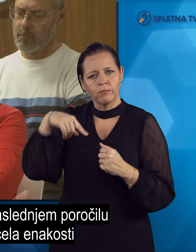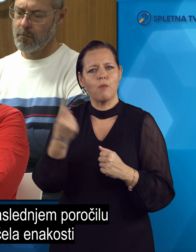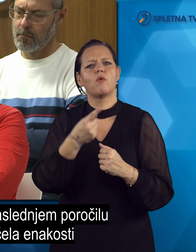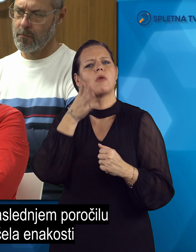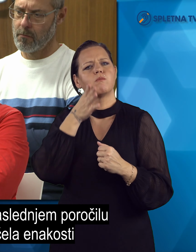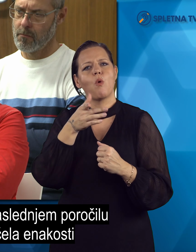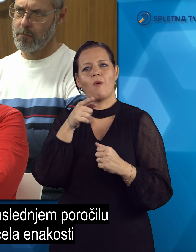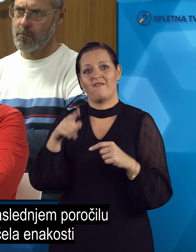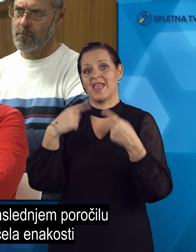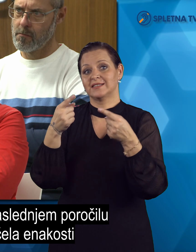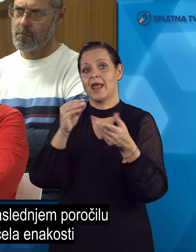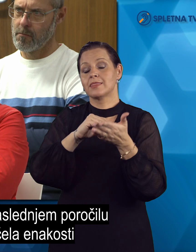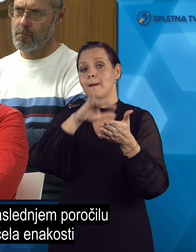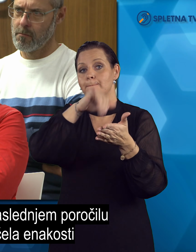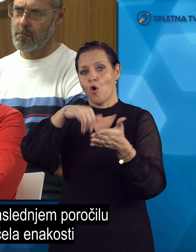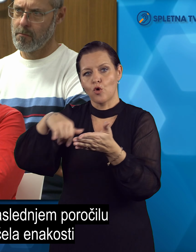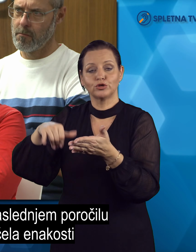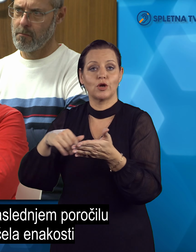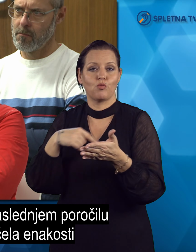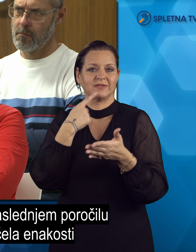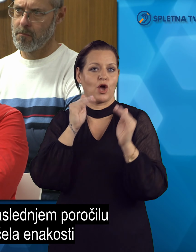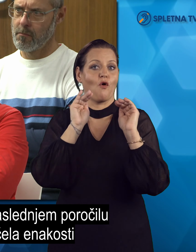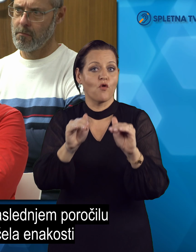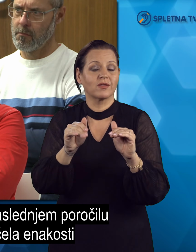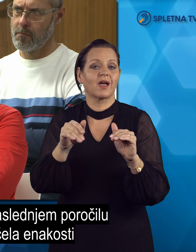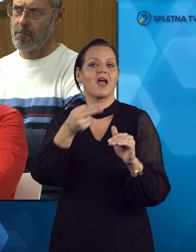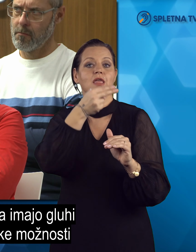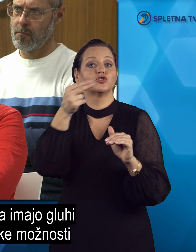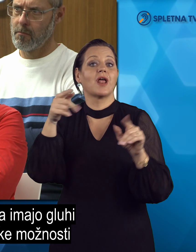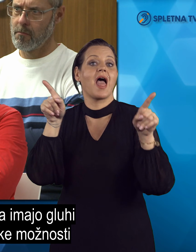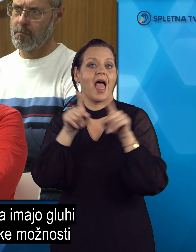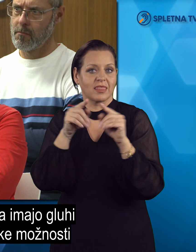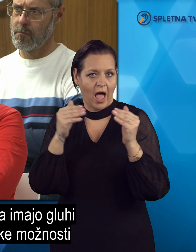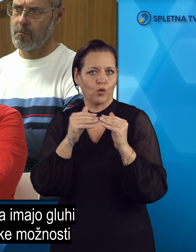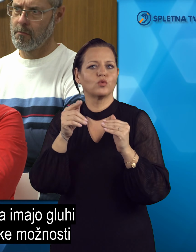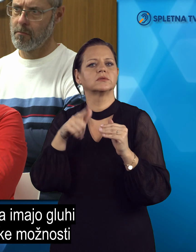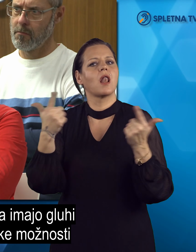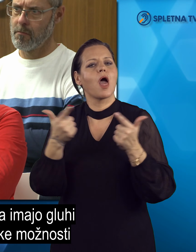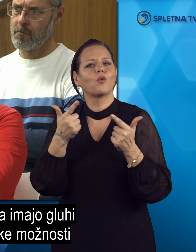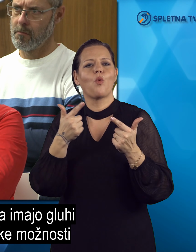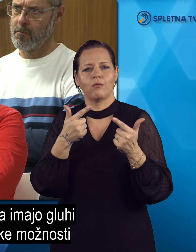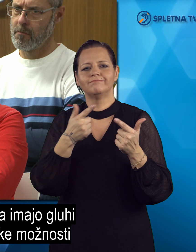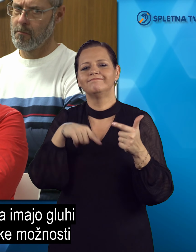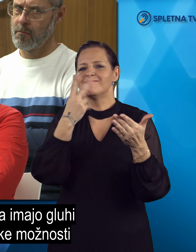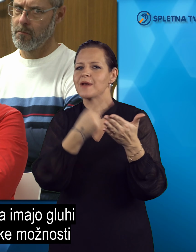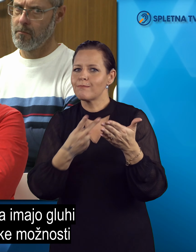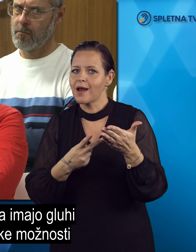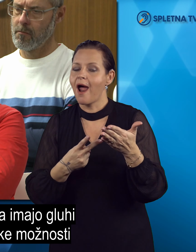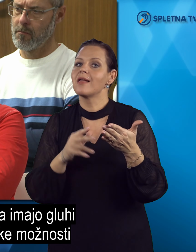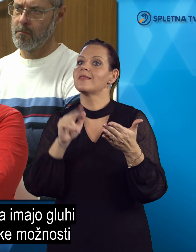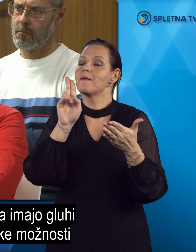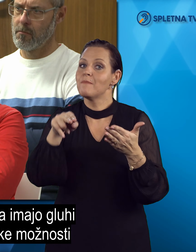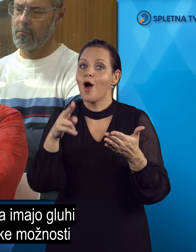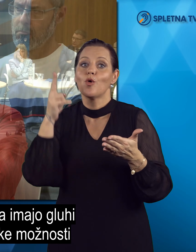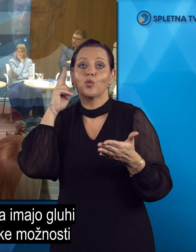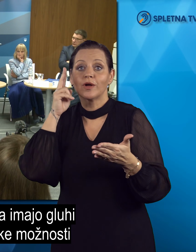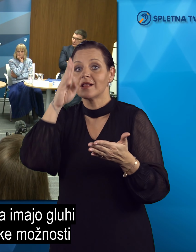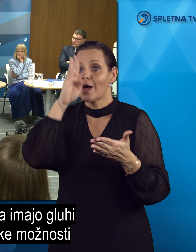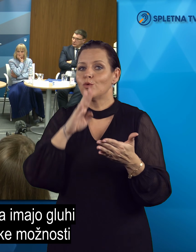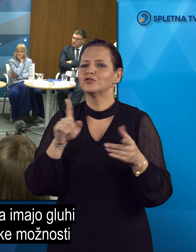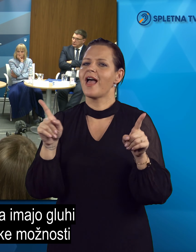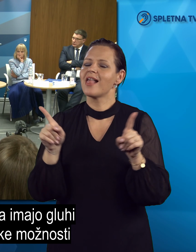Upamo, da bomo v naslednjem poročilu zagovornika načela enakosti lahko prebrali, da imajo gluhi in naglušni enake možnosti